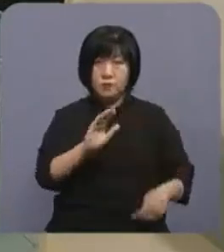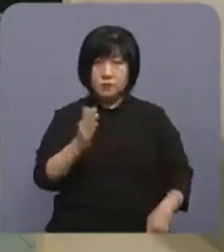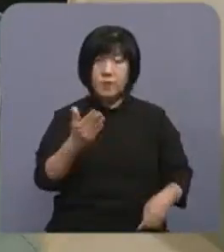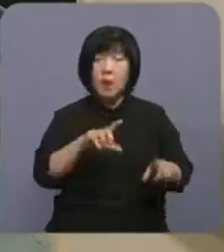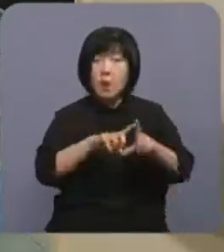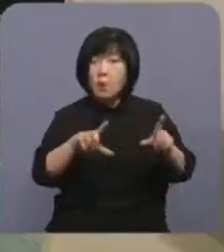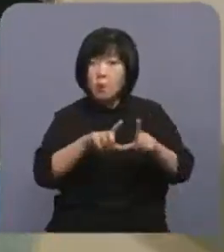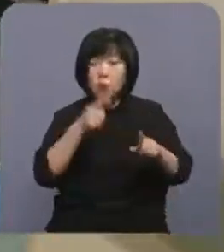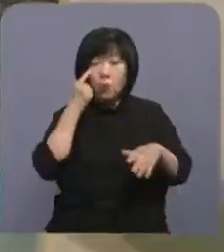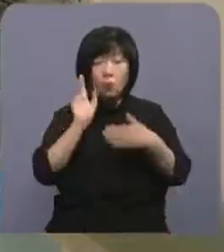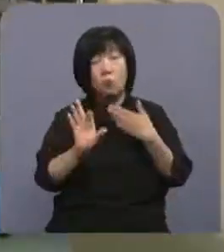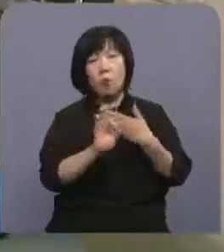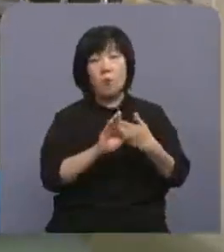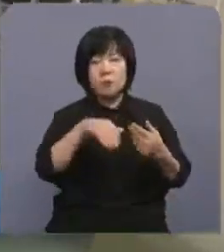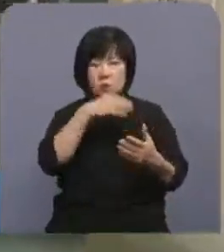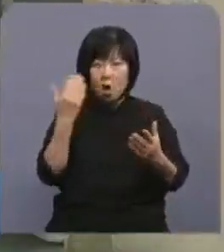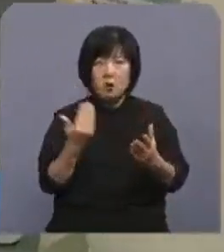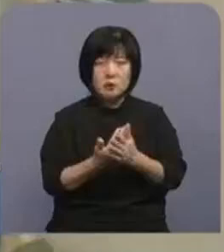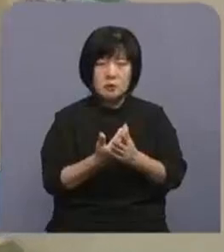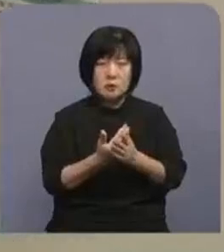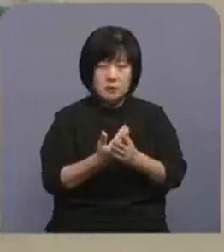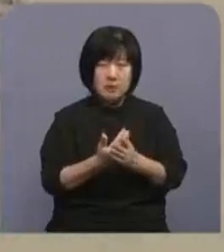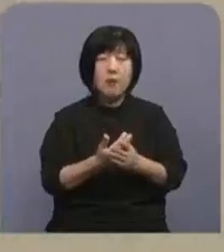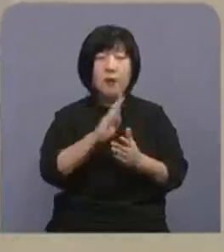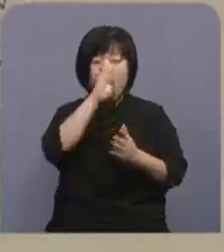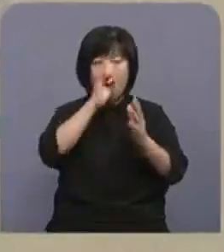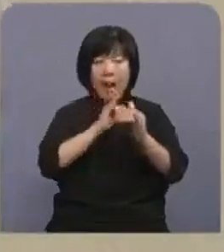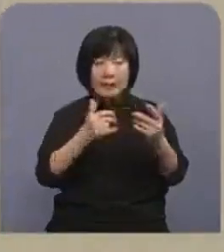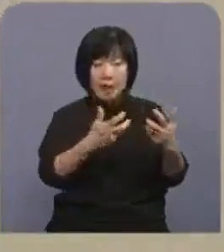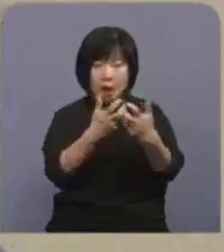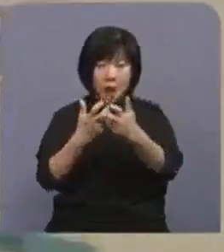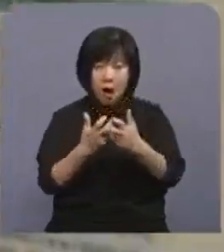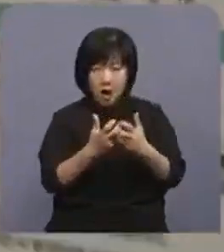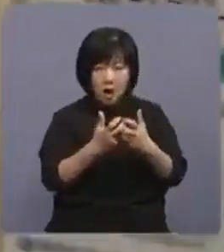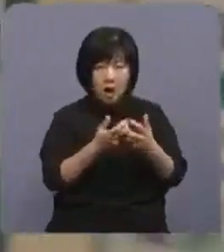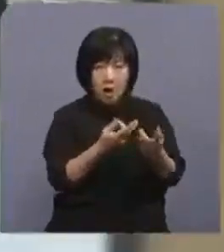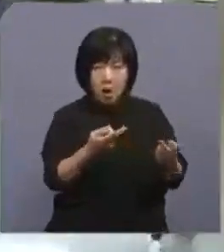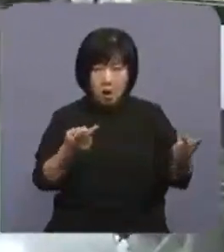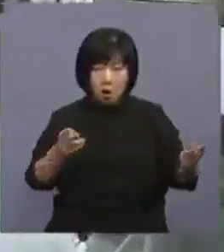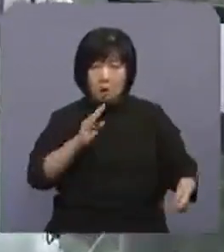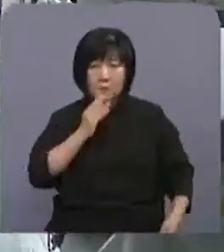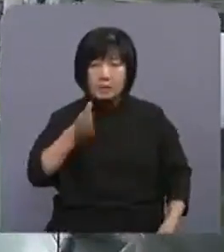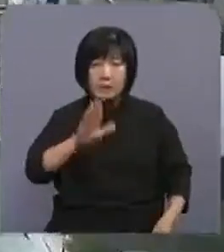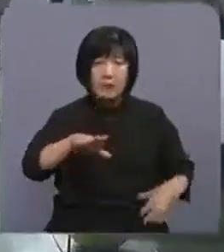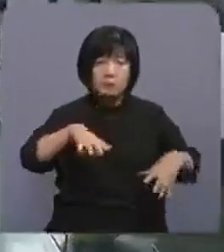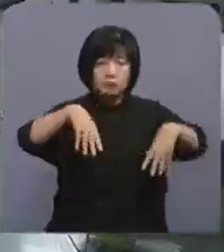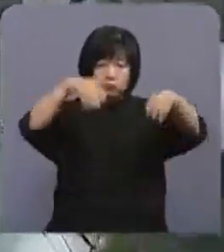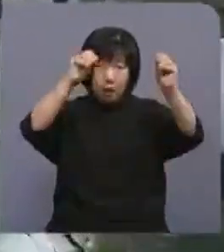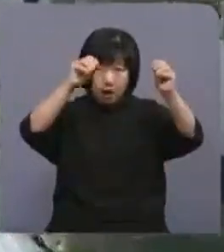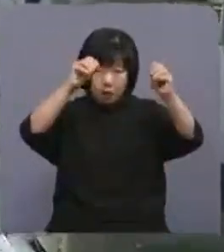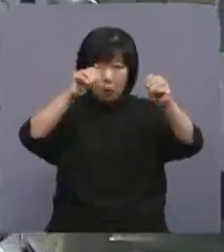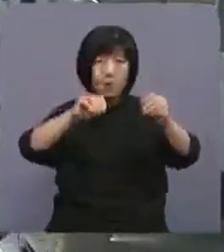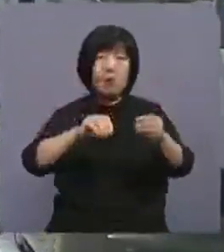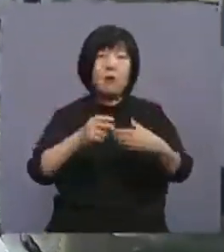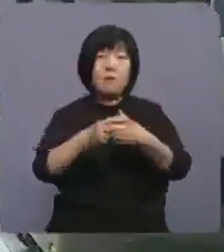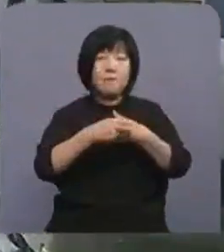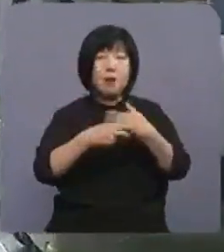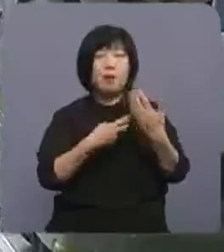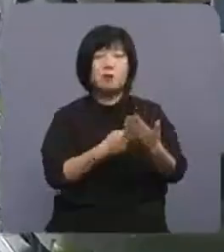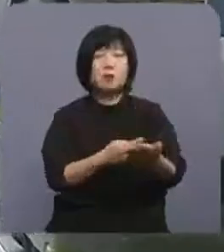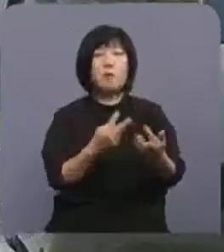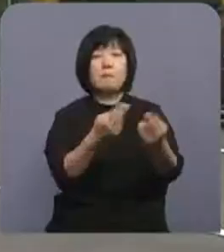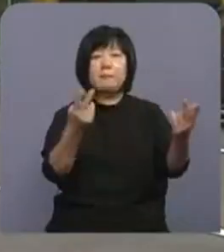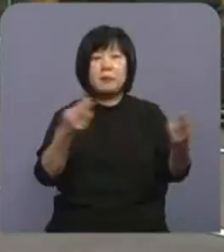평소라면 전체 병동이 환자로 가득 차 있어야 하는데요 하지만 지금은 보시는 것처럼 불은 꺼져있고 병실도 텅텅 비어